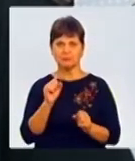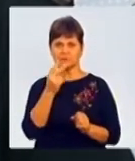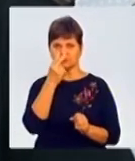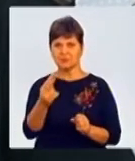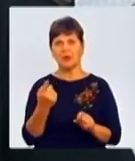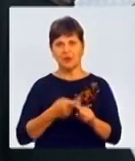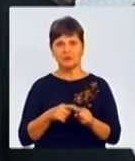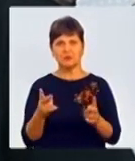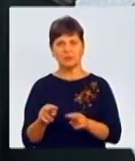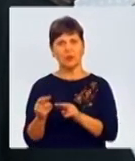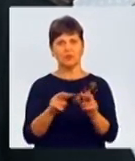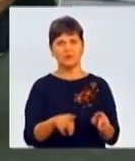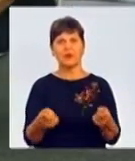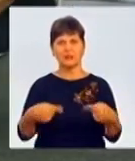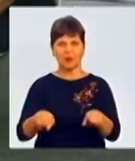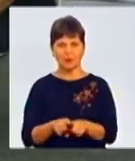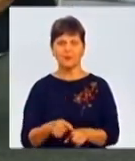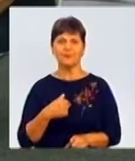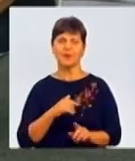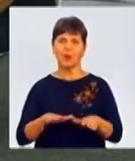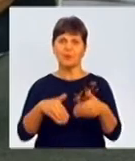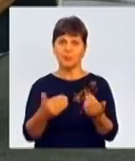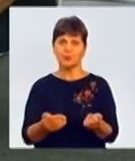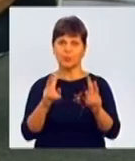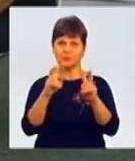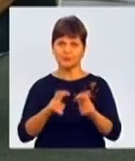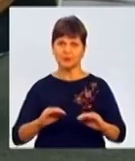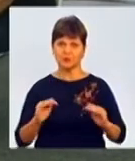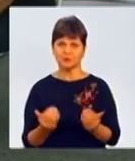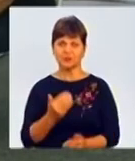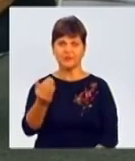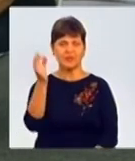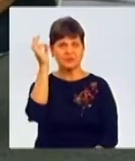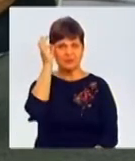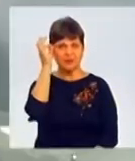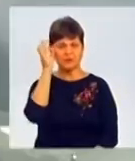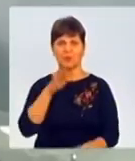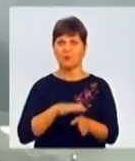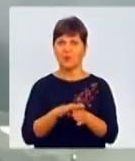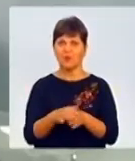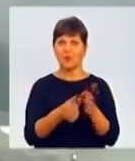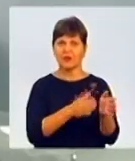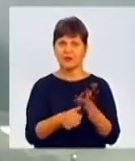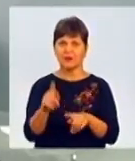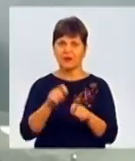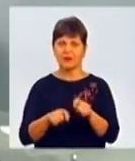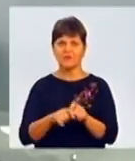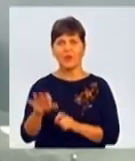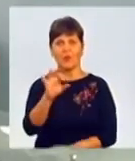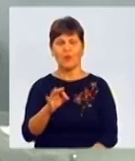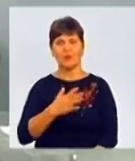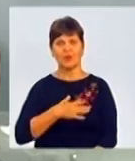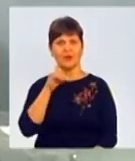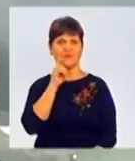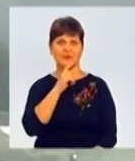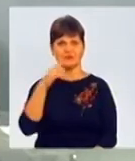контролювати також. Я пропоную переглянути сюжет. Ви згадували про те, що проводите регулярно рейди і про наші вінницькі пляжі. Наша